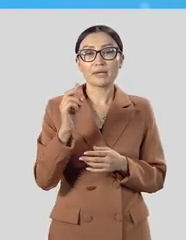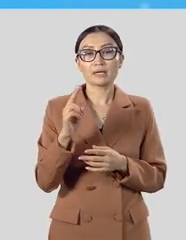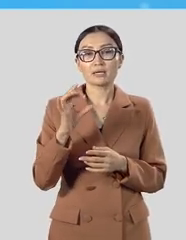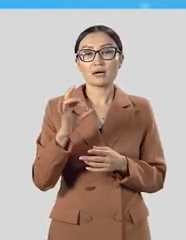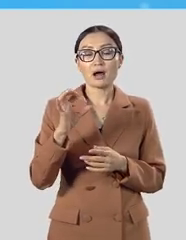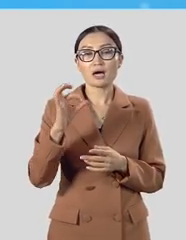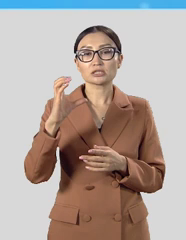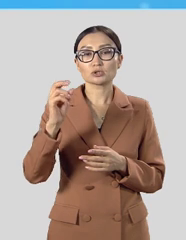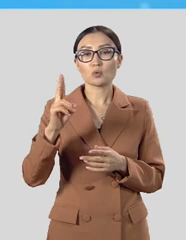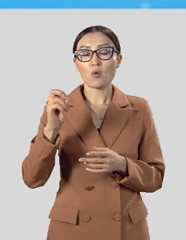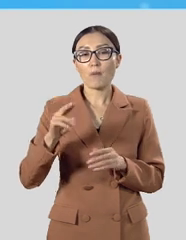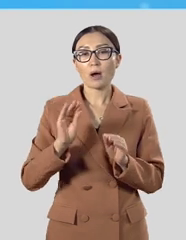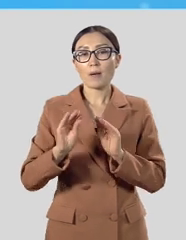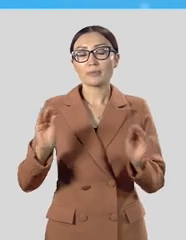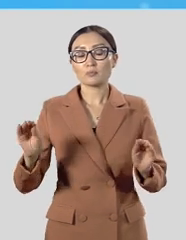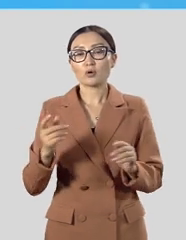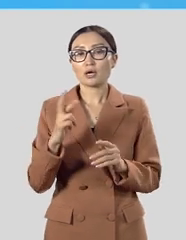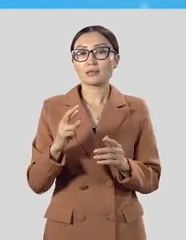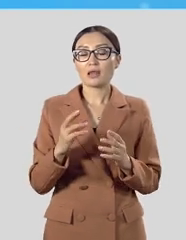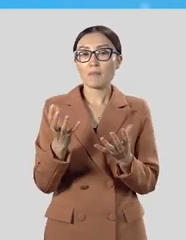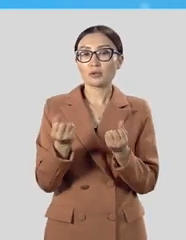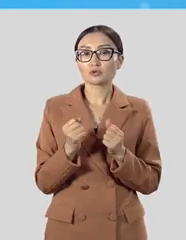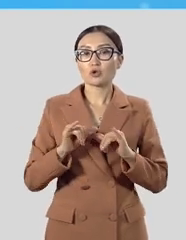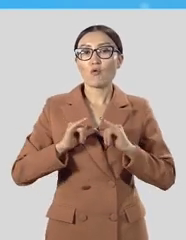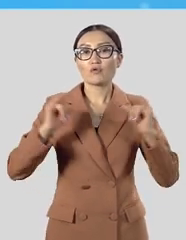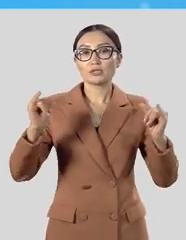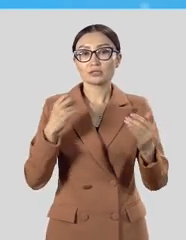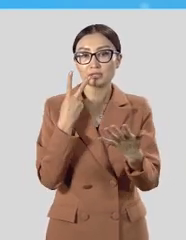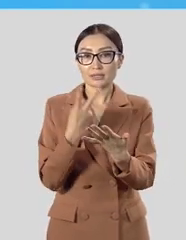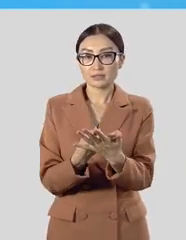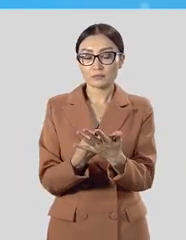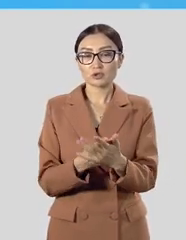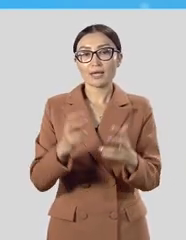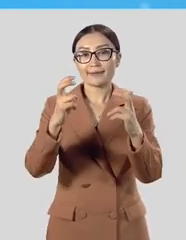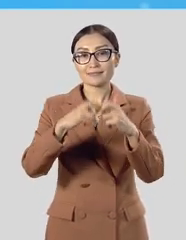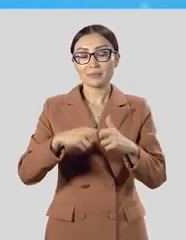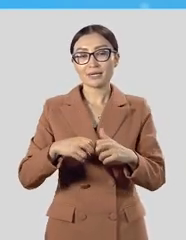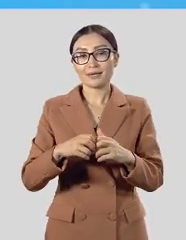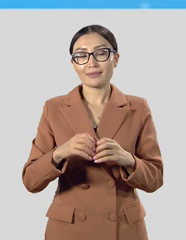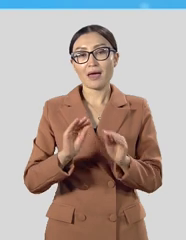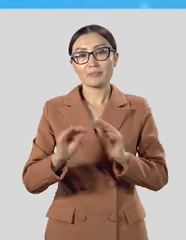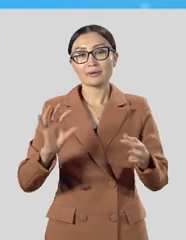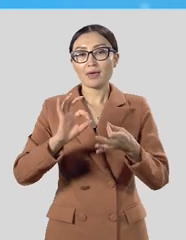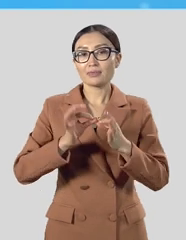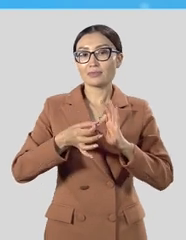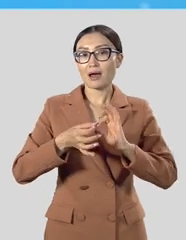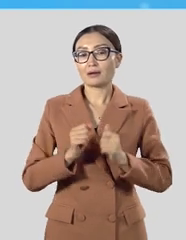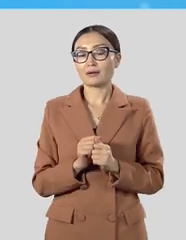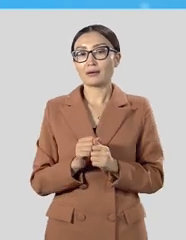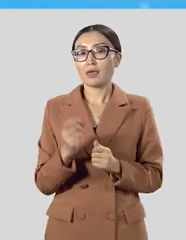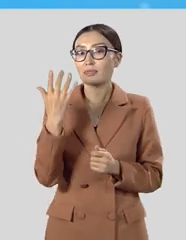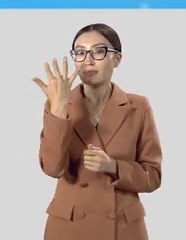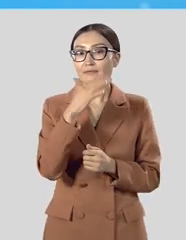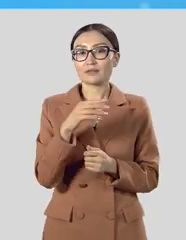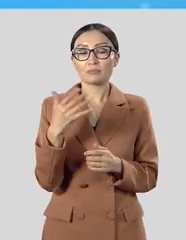прибор, предназначенный для получения увеличительных изображений, а также измерения объектов или деталей структуры, невидимых